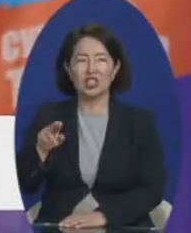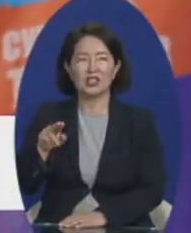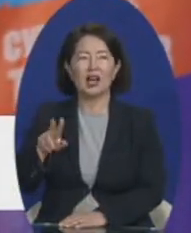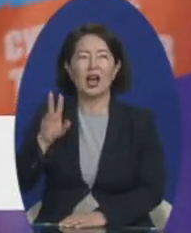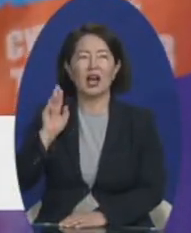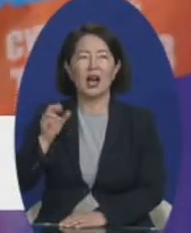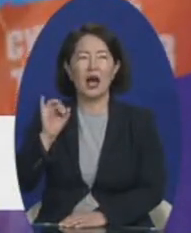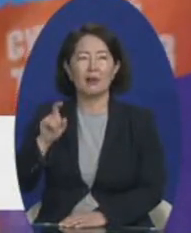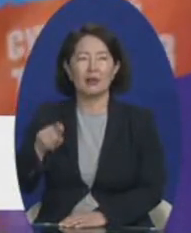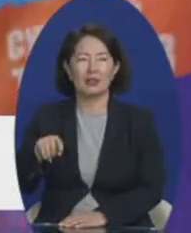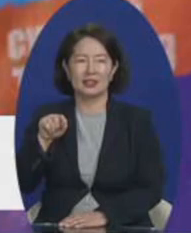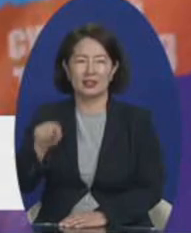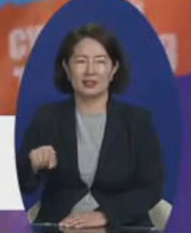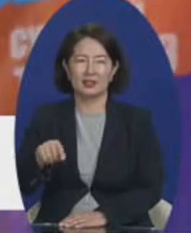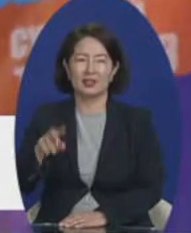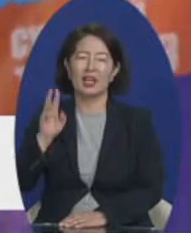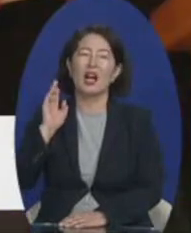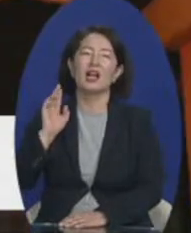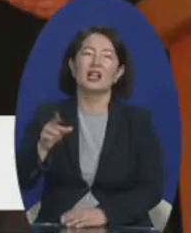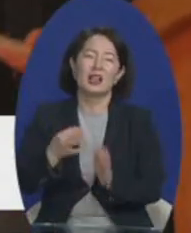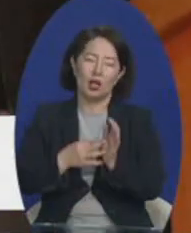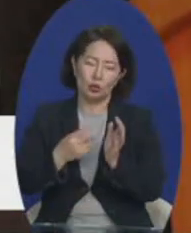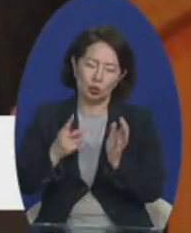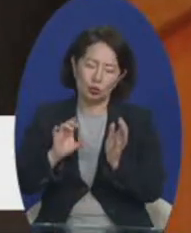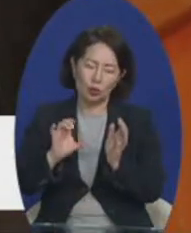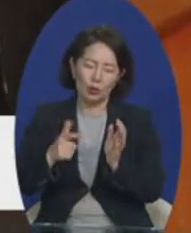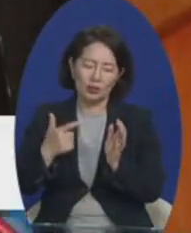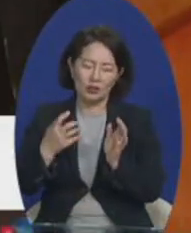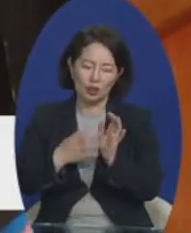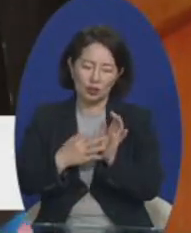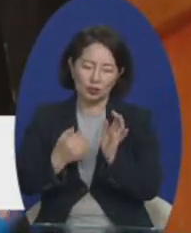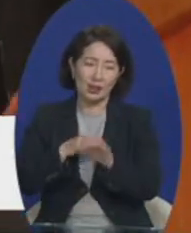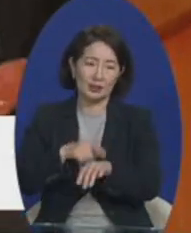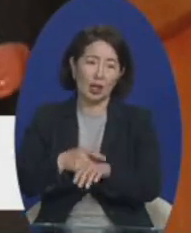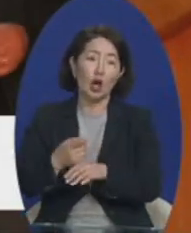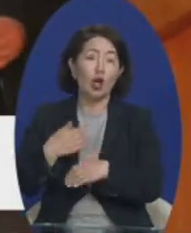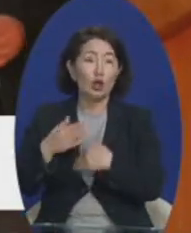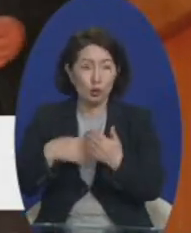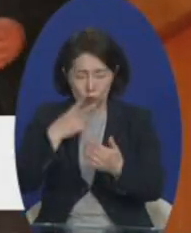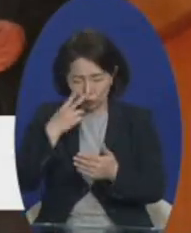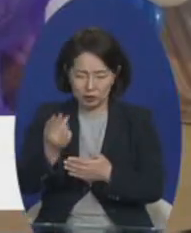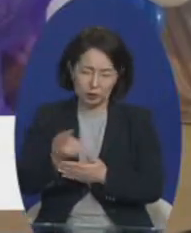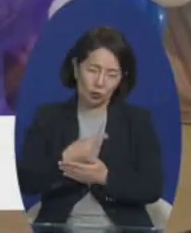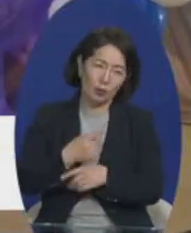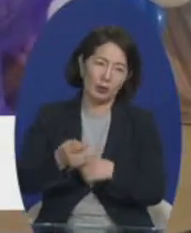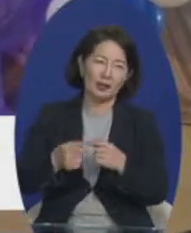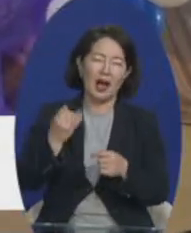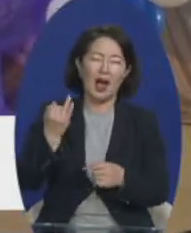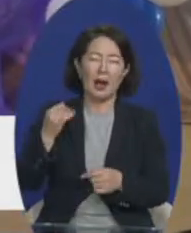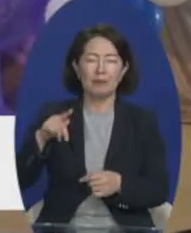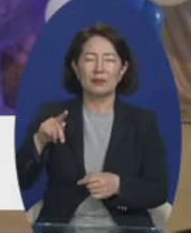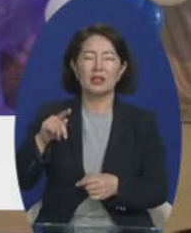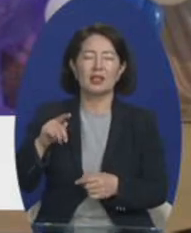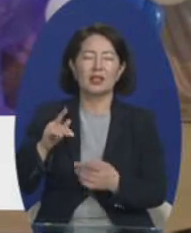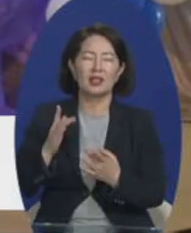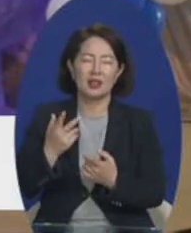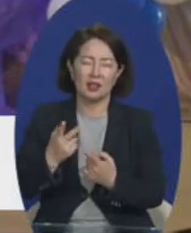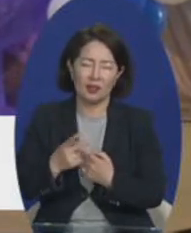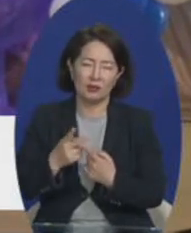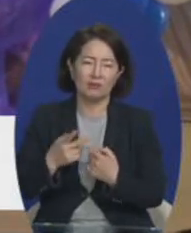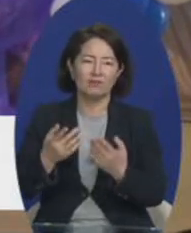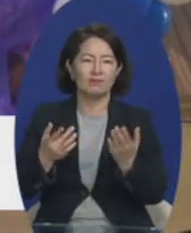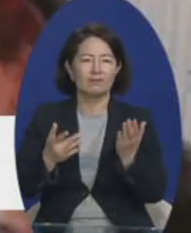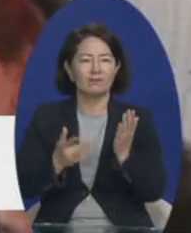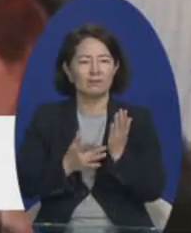интернет 84 сувагтай 96 цагийг нөхөж ухрааж үзэх боломжтой IPTV суурин утасны гуруулсан үйлчилгээ